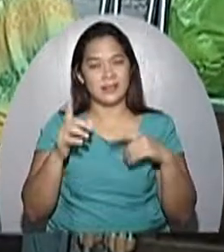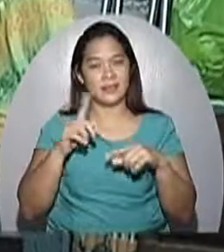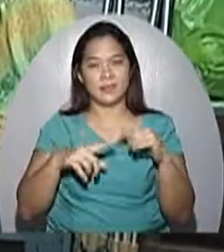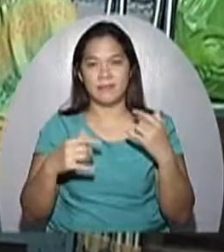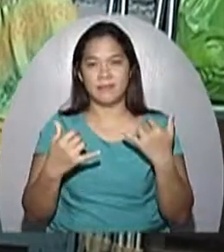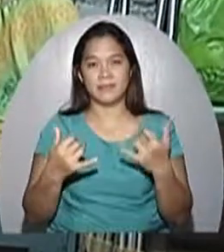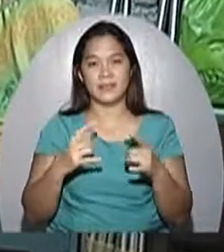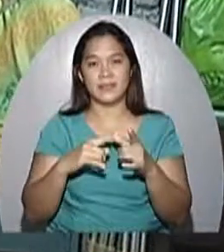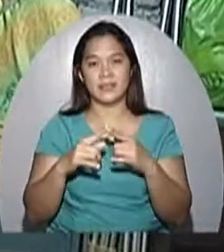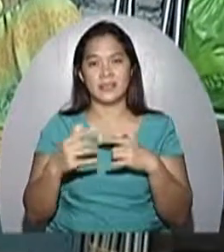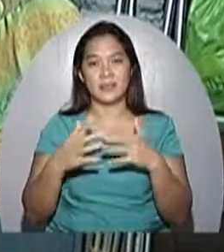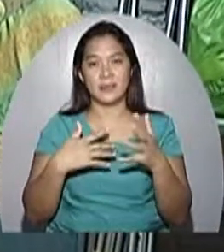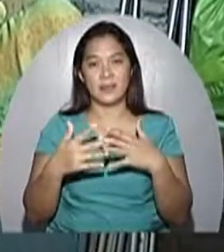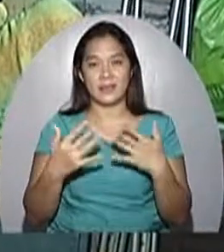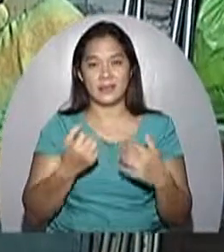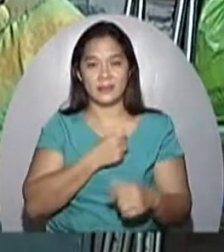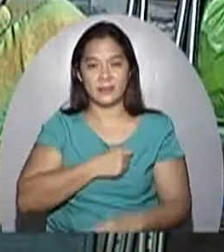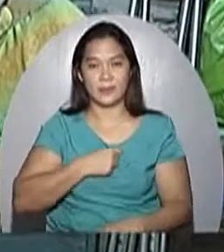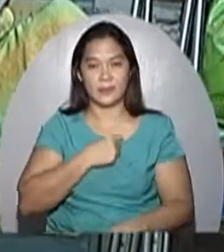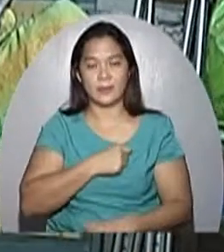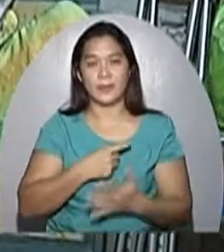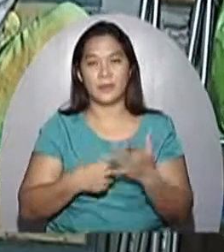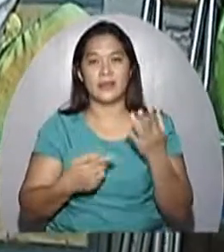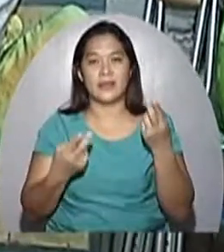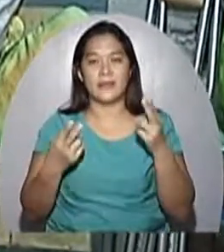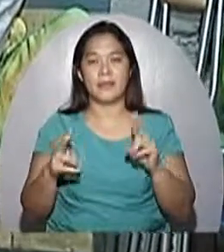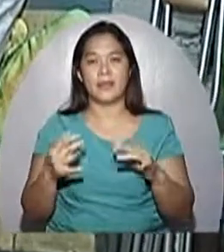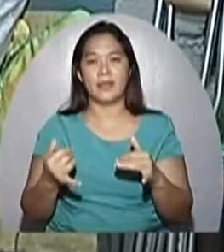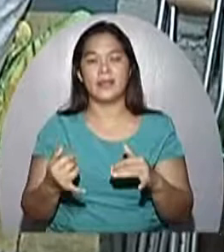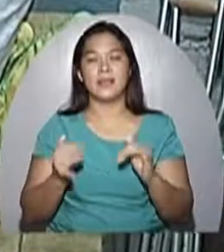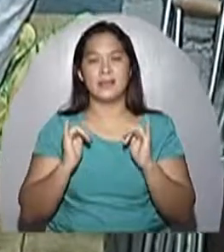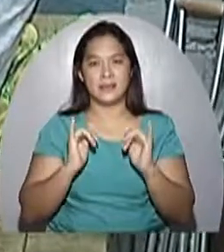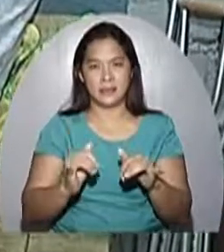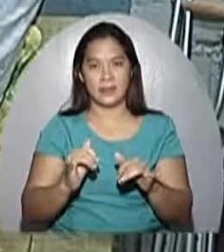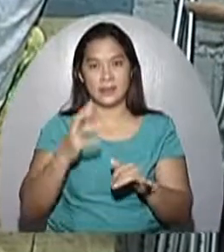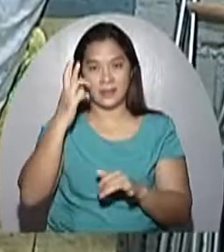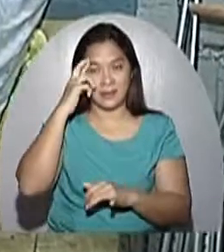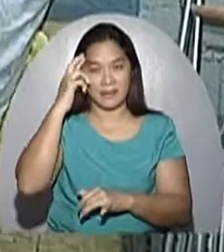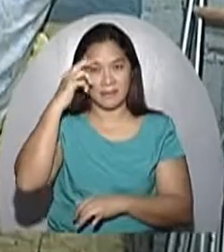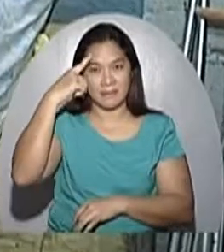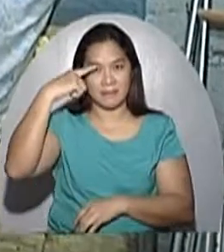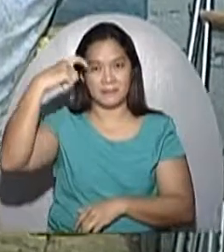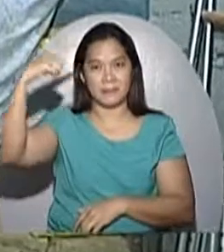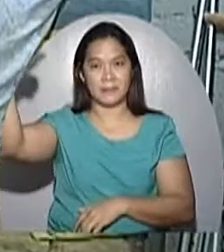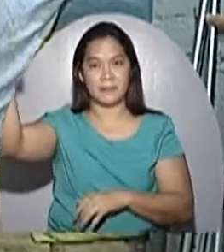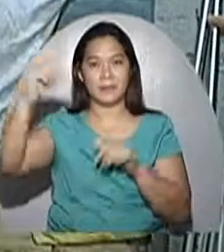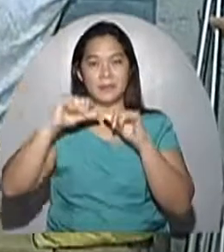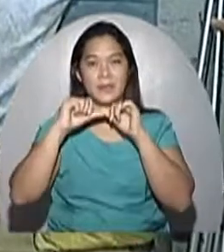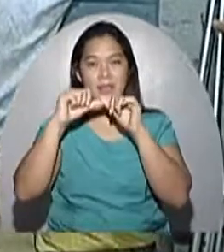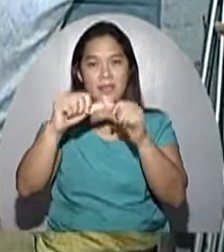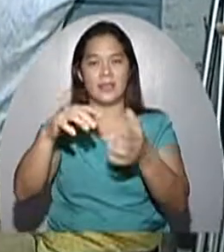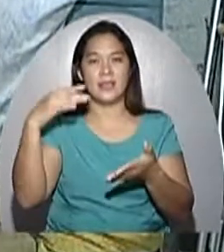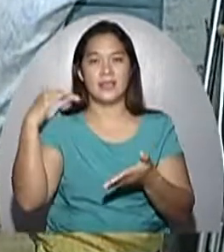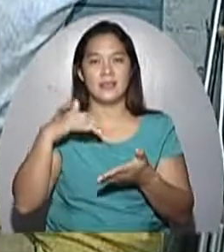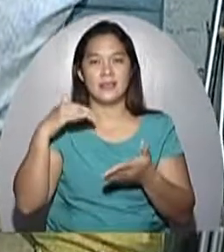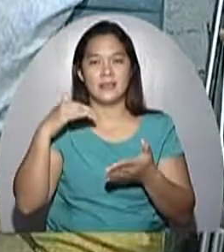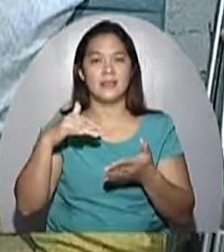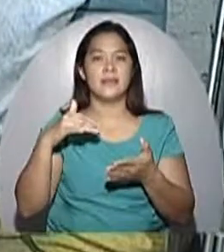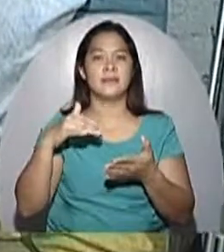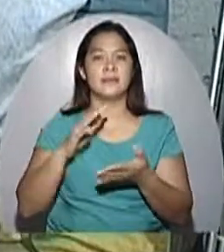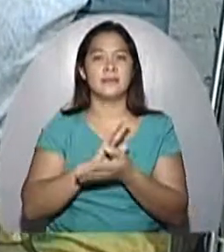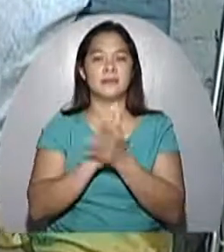Nalalaro ko dati. Bagamat nagsisisi sa kahinatnan, pangarap pa rin ni Ramil na makapagpatuloy ng